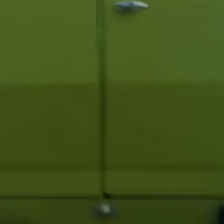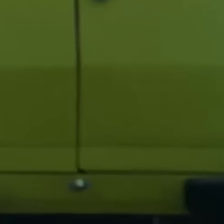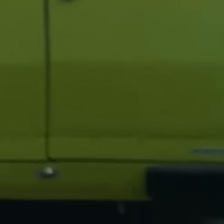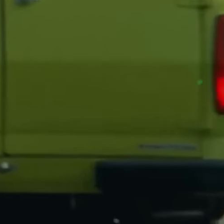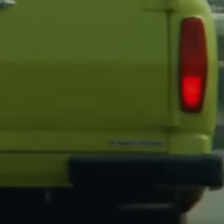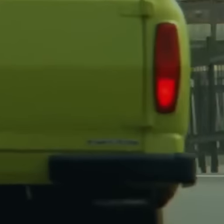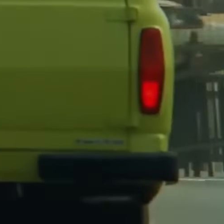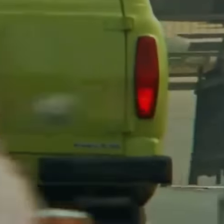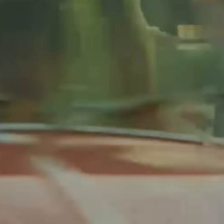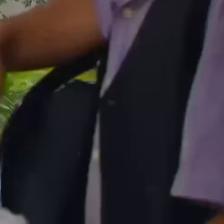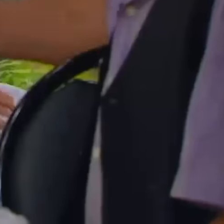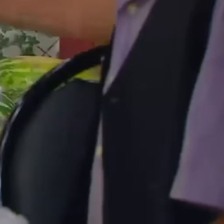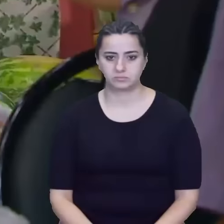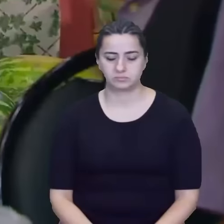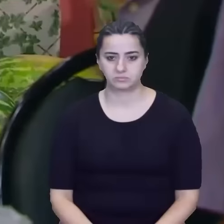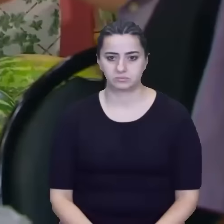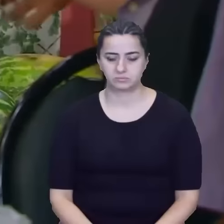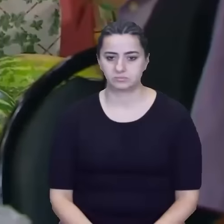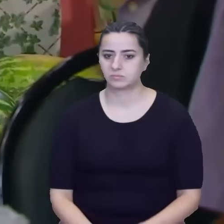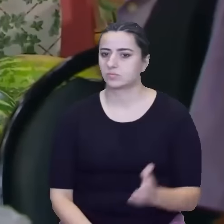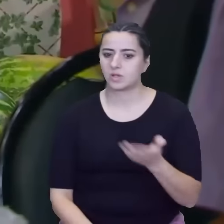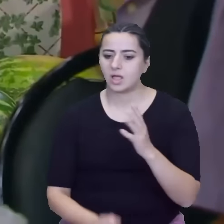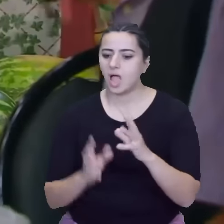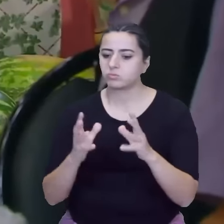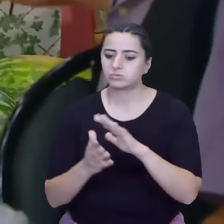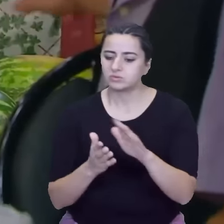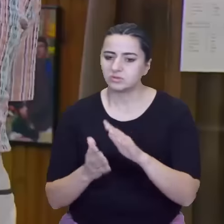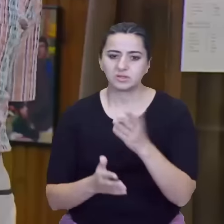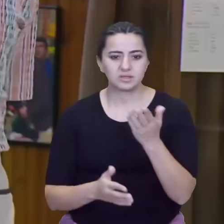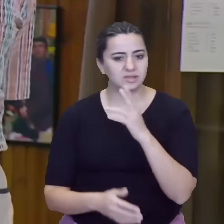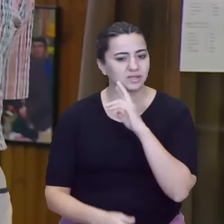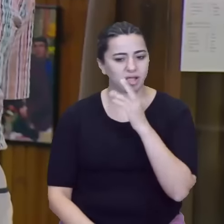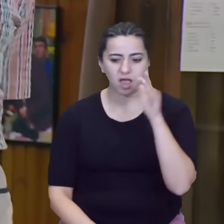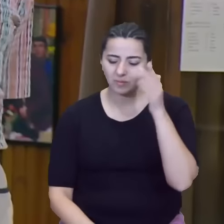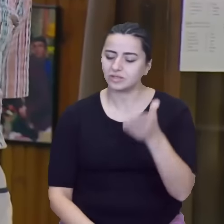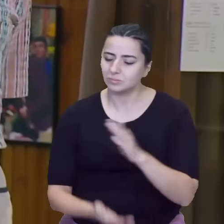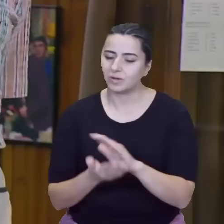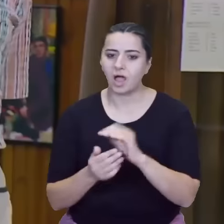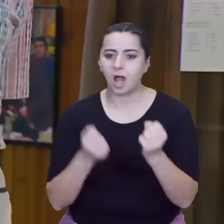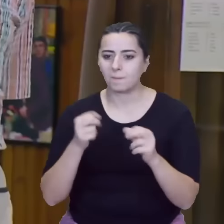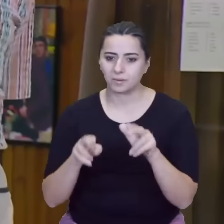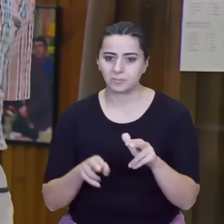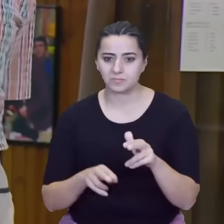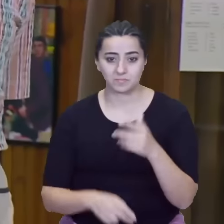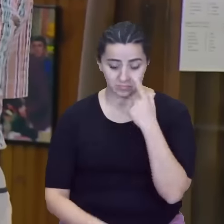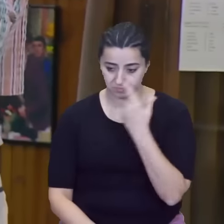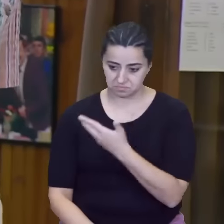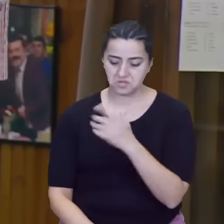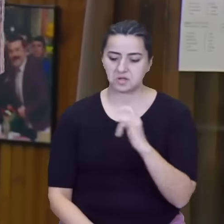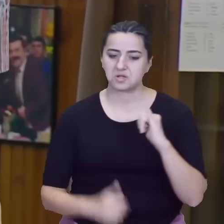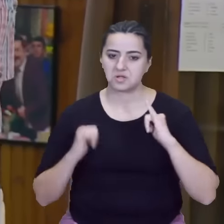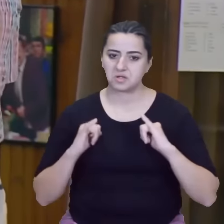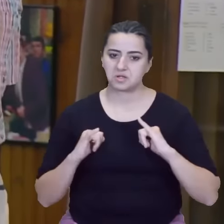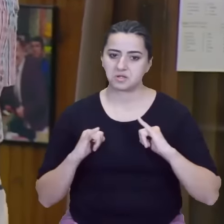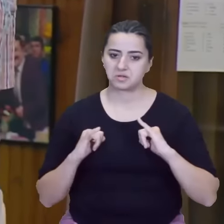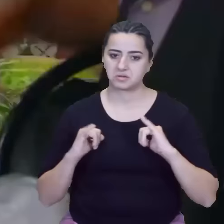Refik karpuz siliyor. Enayi boyuna karpuzları siliyor, araba siler gibi. Cilala cilala. Bak Cemal'e bütün